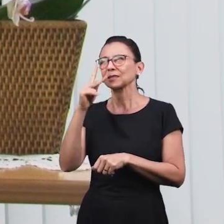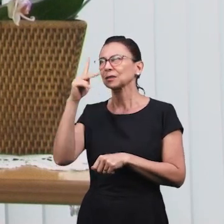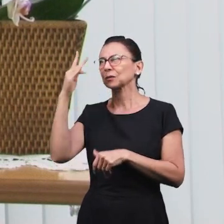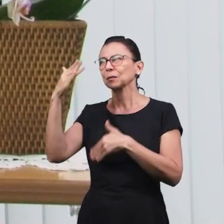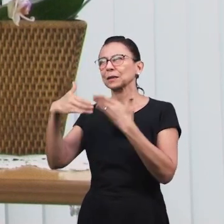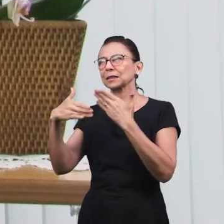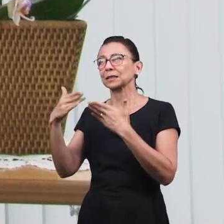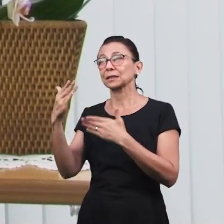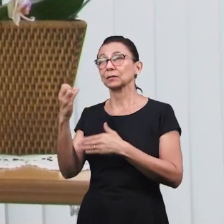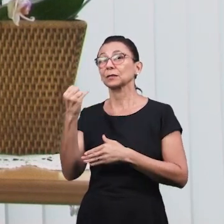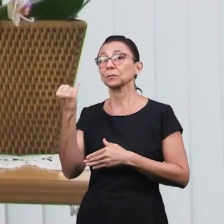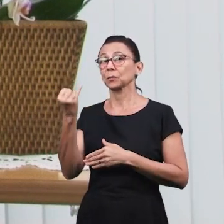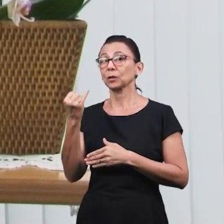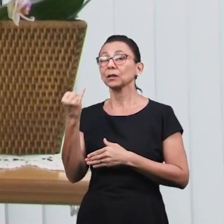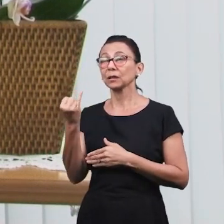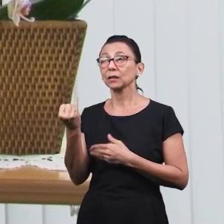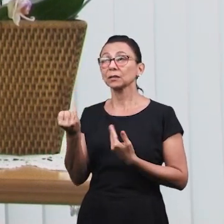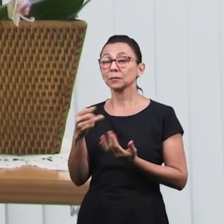présence,